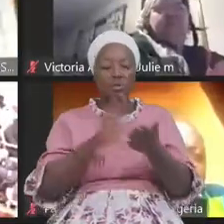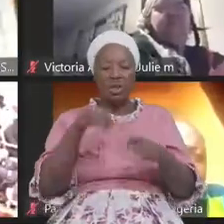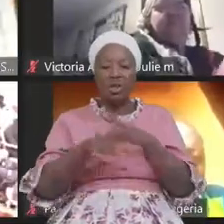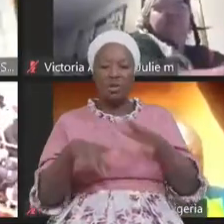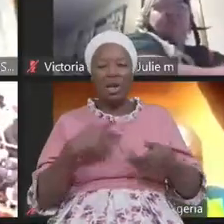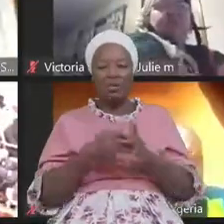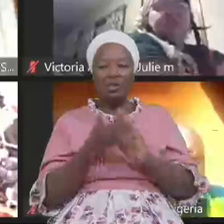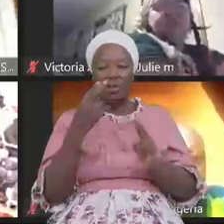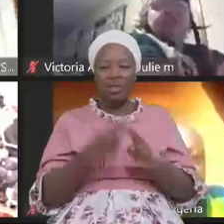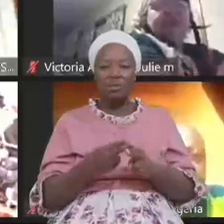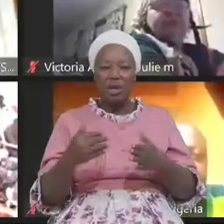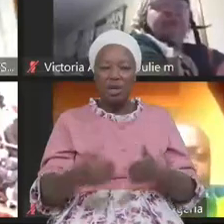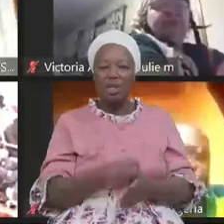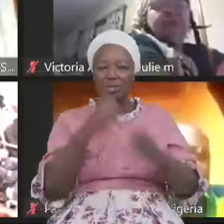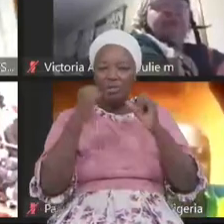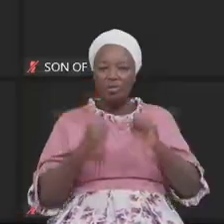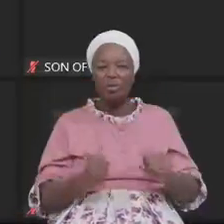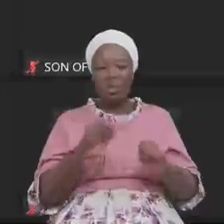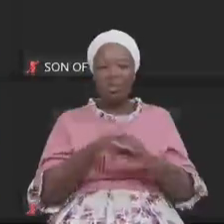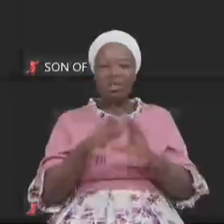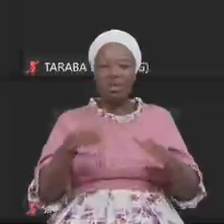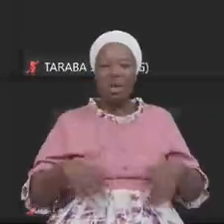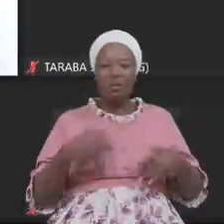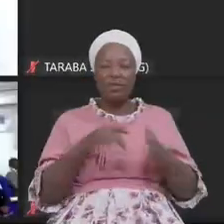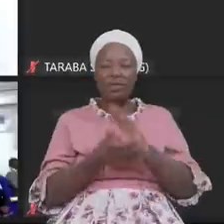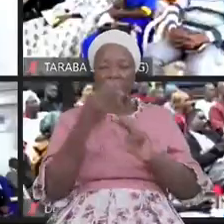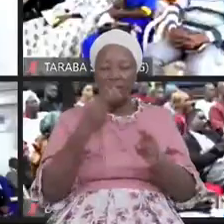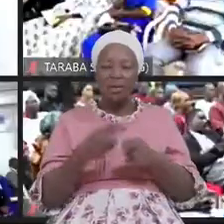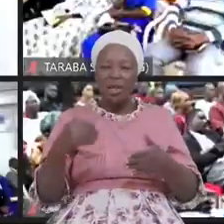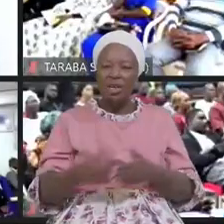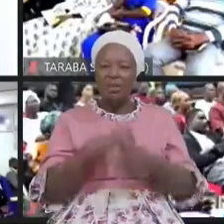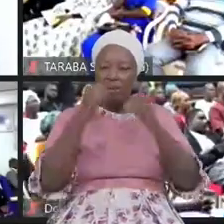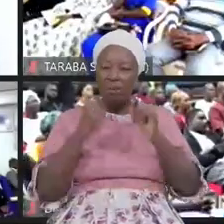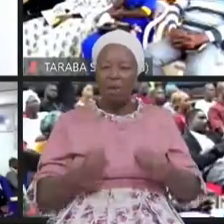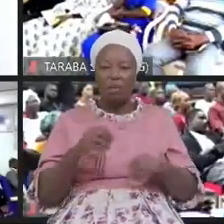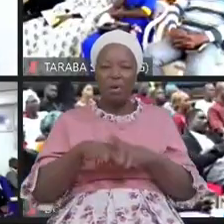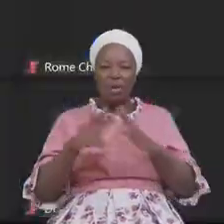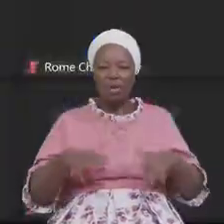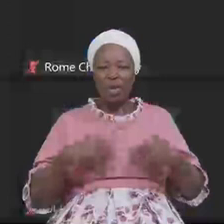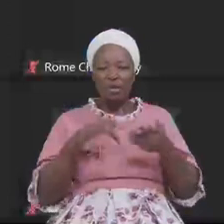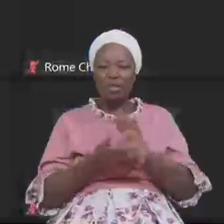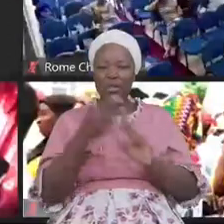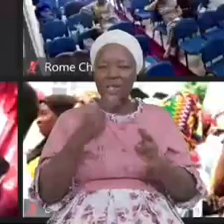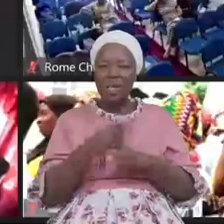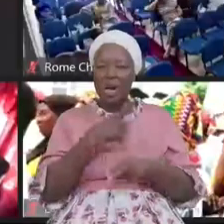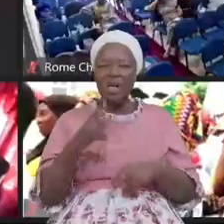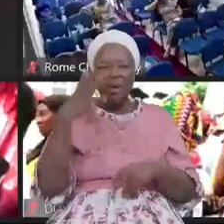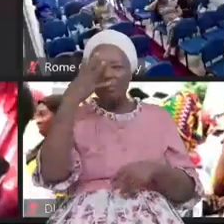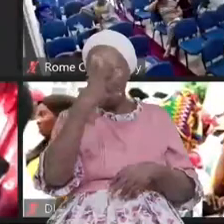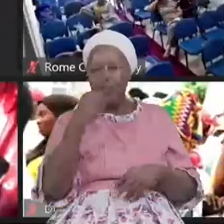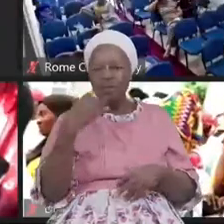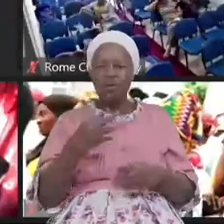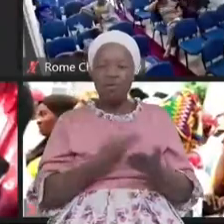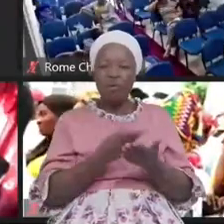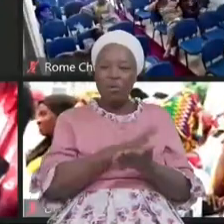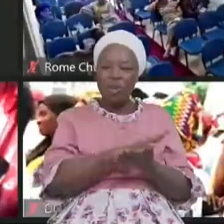nouvelle force dans ta vie. Une nouvelle puissance dans ta vie. Et la beauté de la sainteté dans